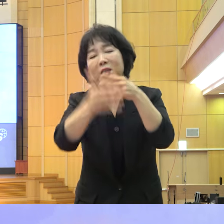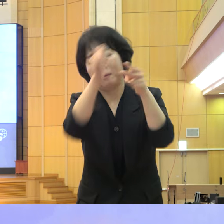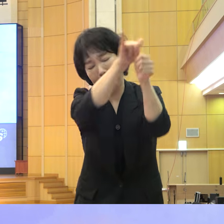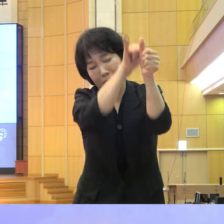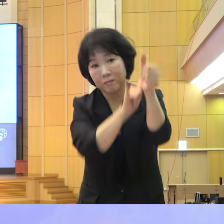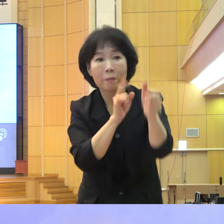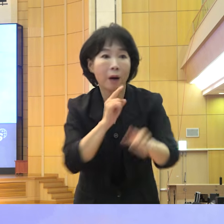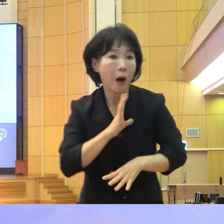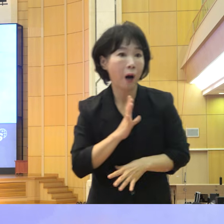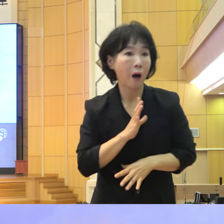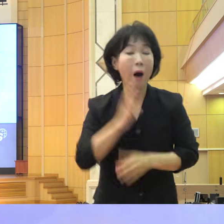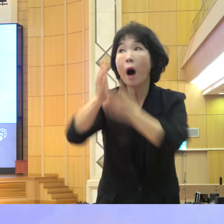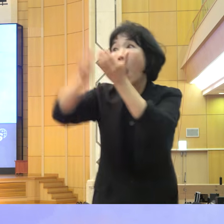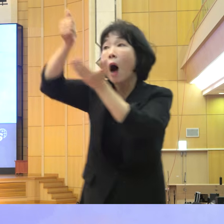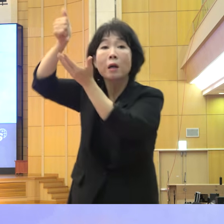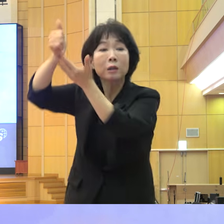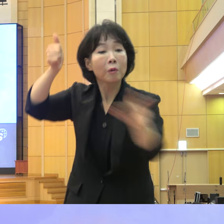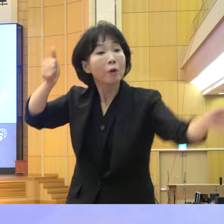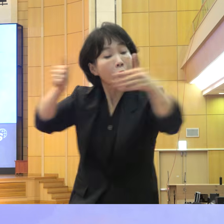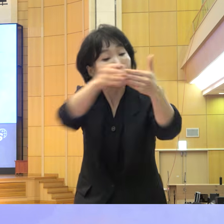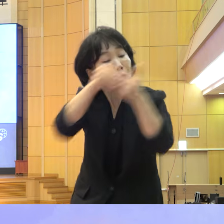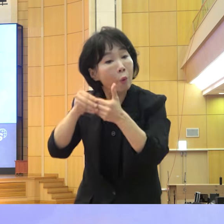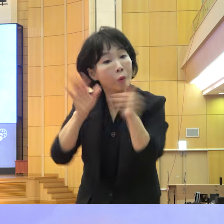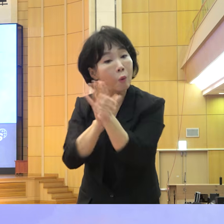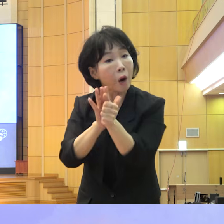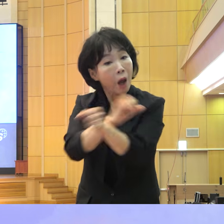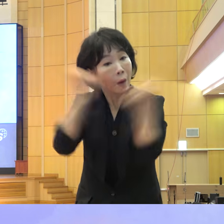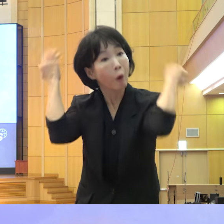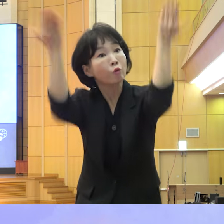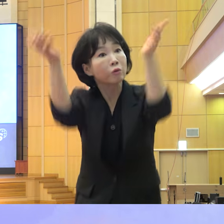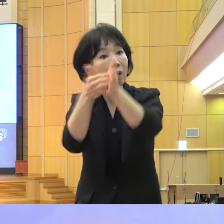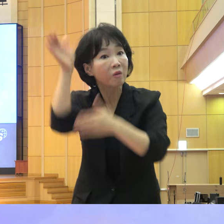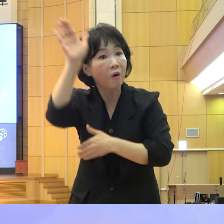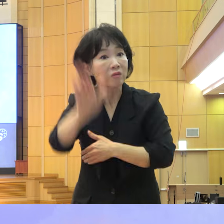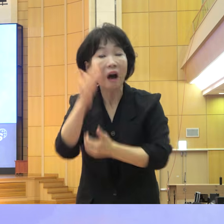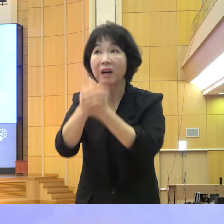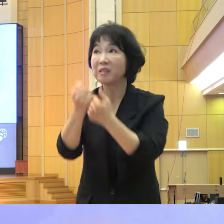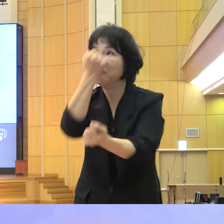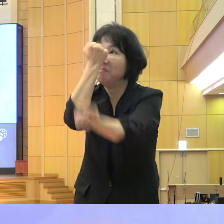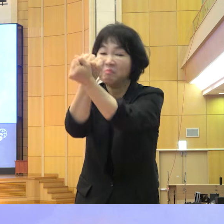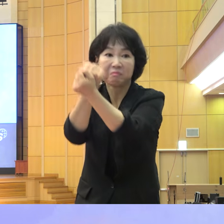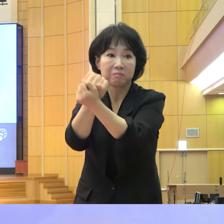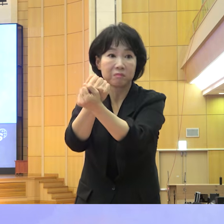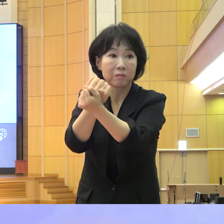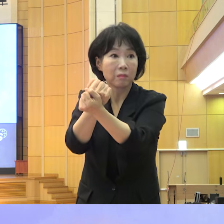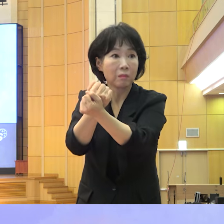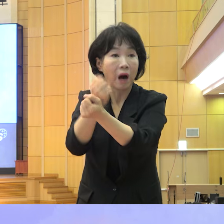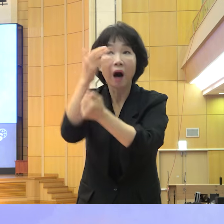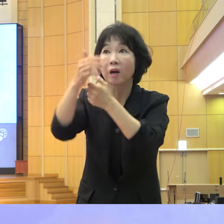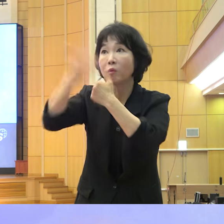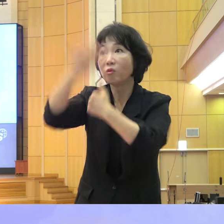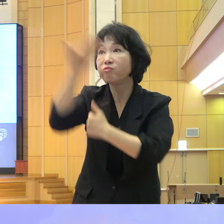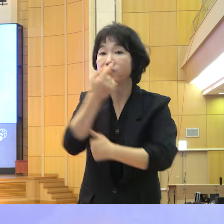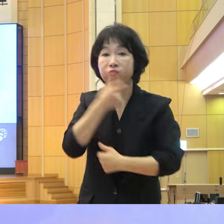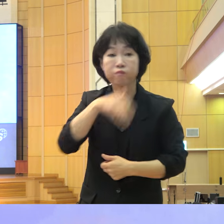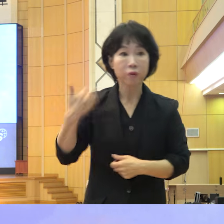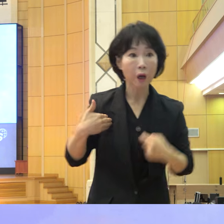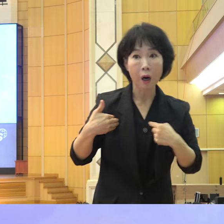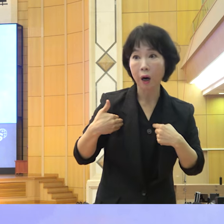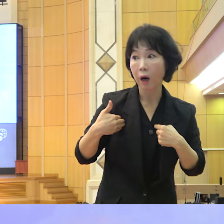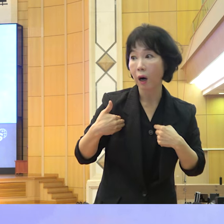하나님이 이스라엘 백성들을 애굽에서 이끌어내고 해방시켜 주었음에도 불구하고 광야에 와서 살다가 뭐라고 한지